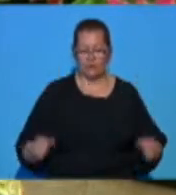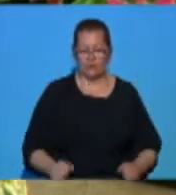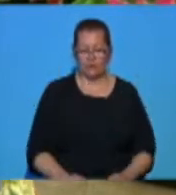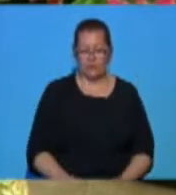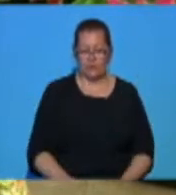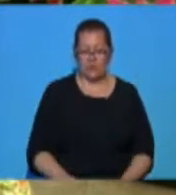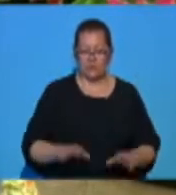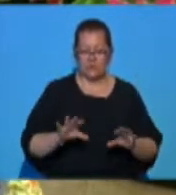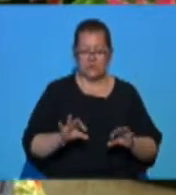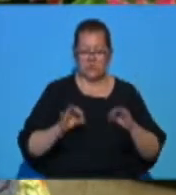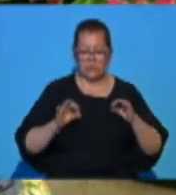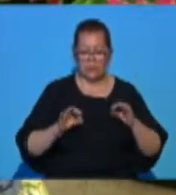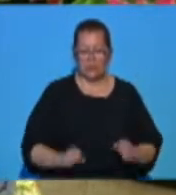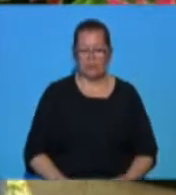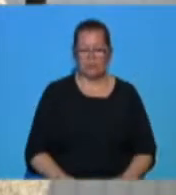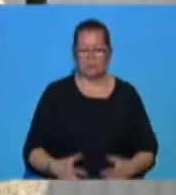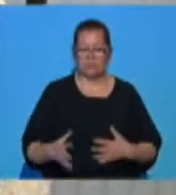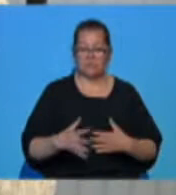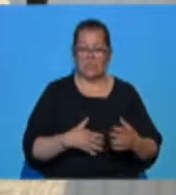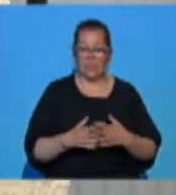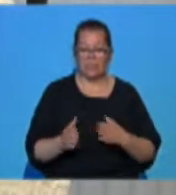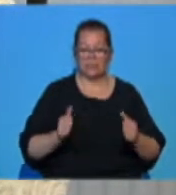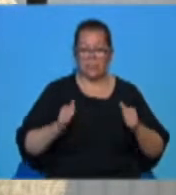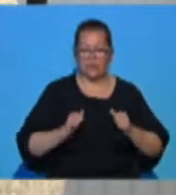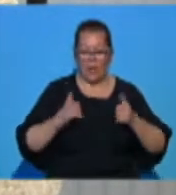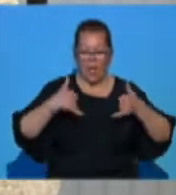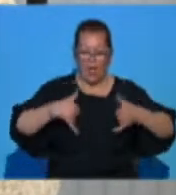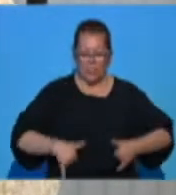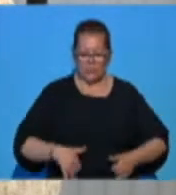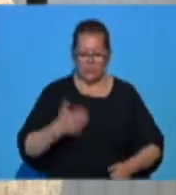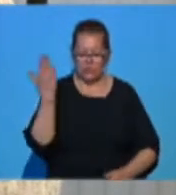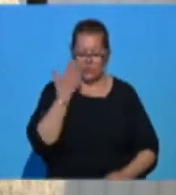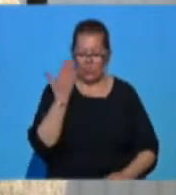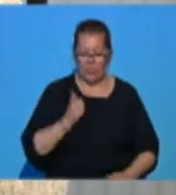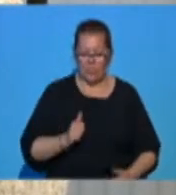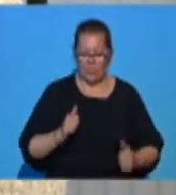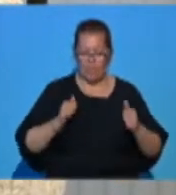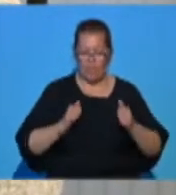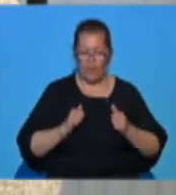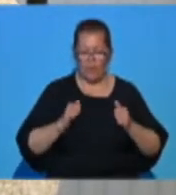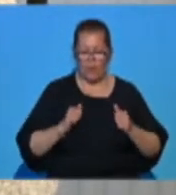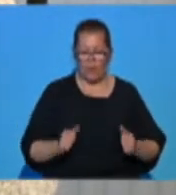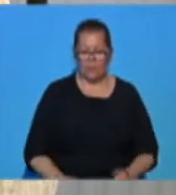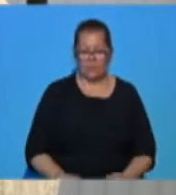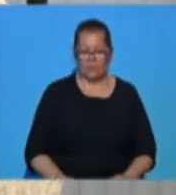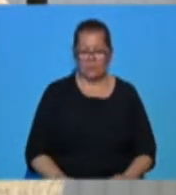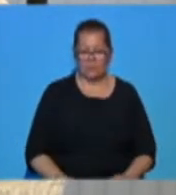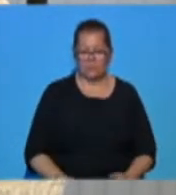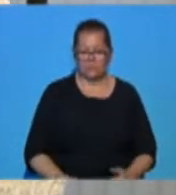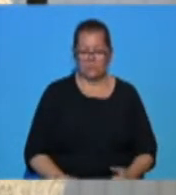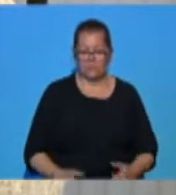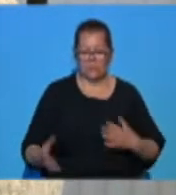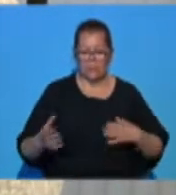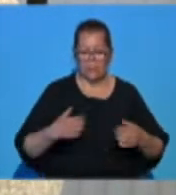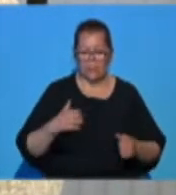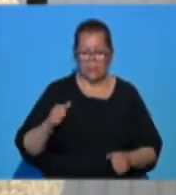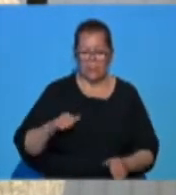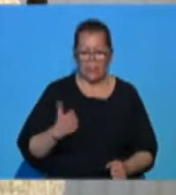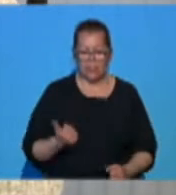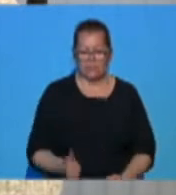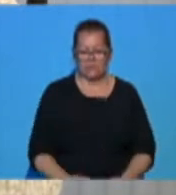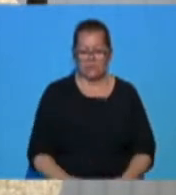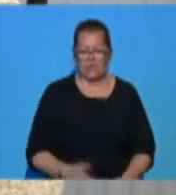să descoperim tainele cântecului popular. Aici la Școala Populară de Artă, la clasa de canto popular, este un întreg proces